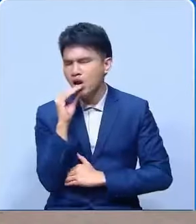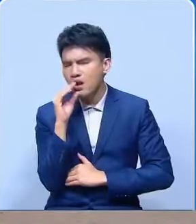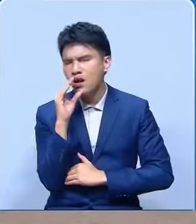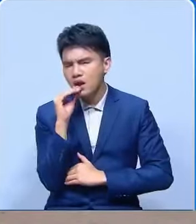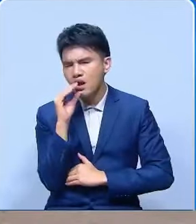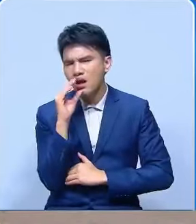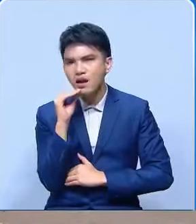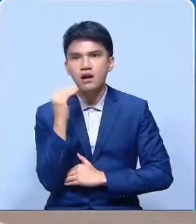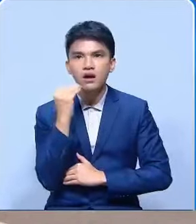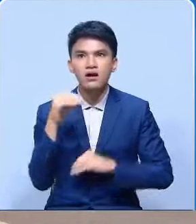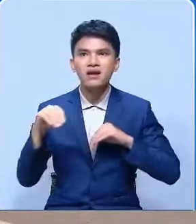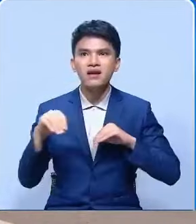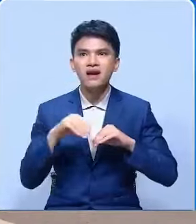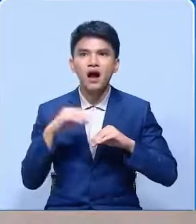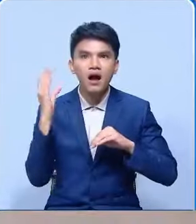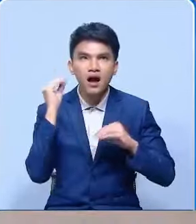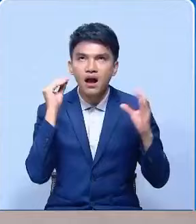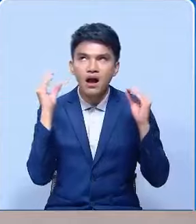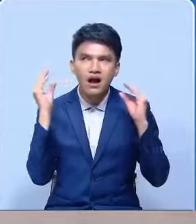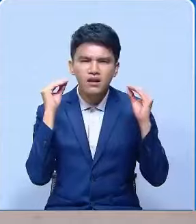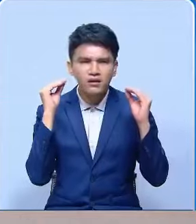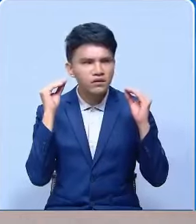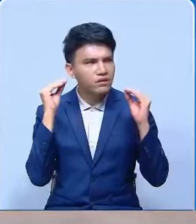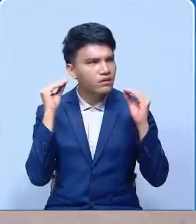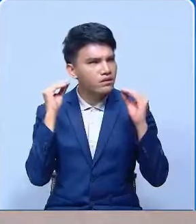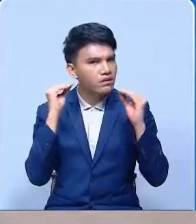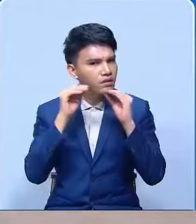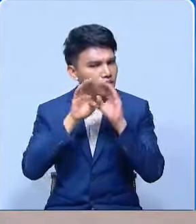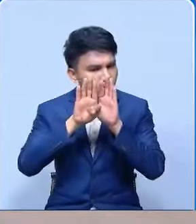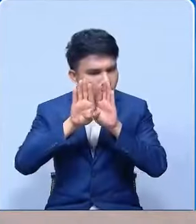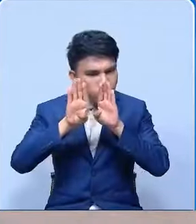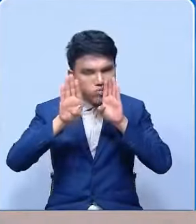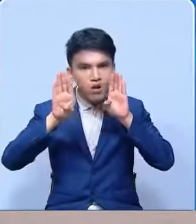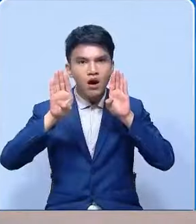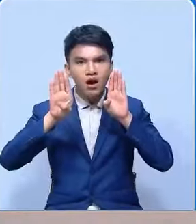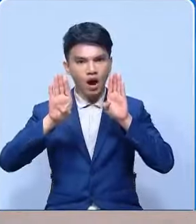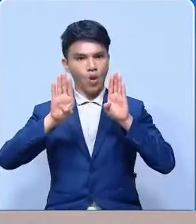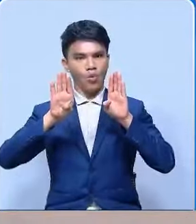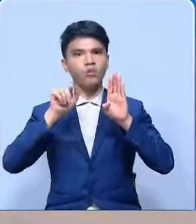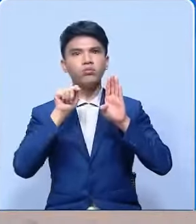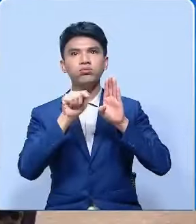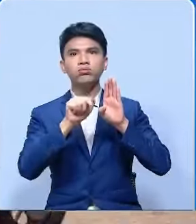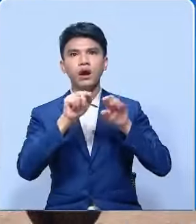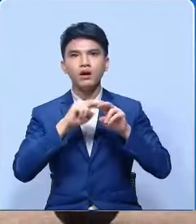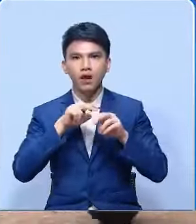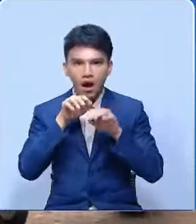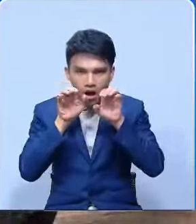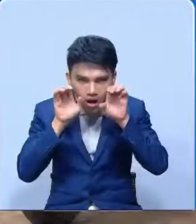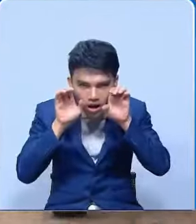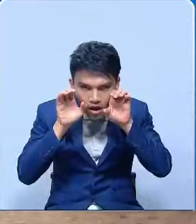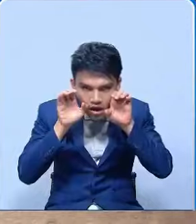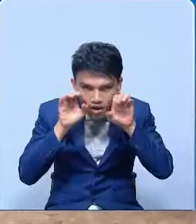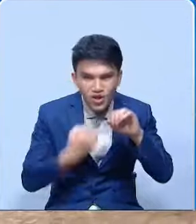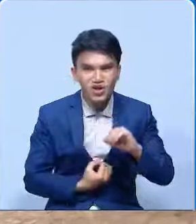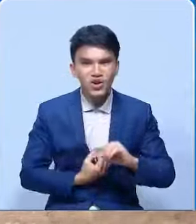พำๆอยู่ข้างบ้านึมๆๆเคยได้ยินมั้ยก็เปิดหน้าต่างออกไปดูเ้านายรุนั่งยองแอบอยู่ด้วย